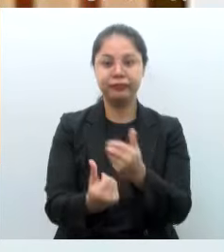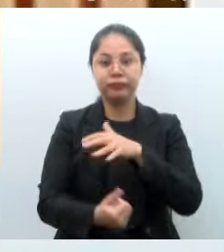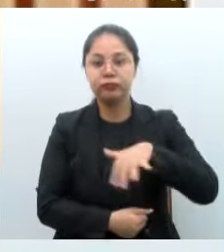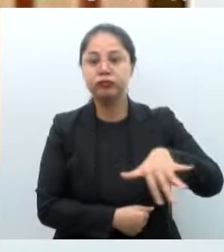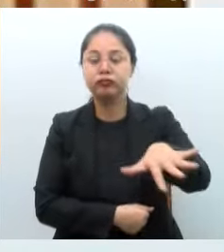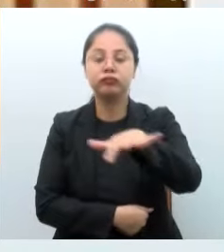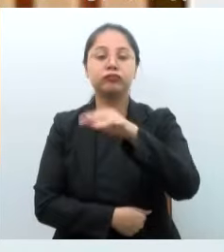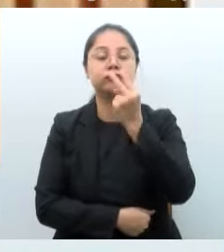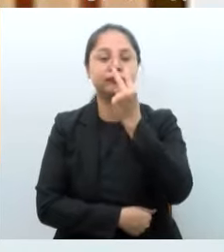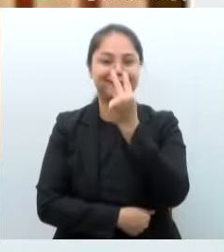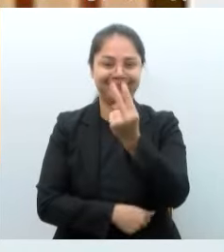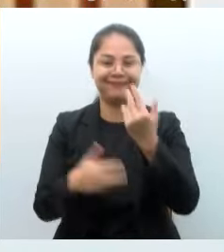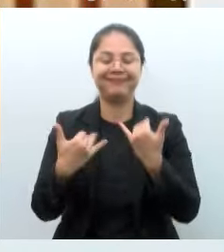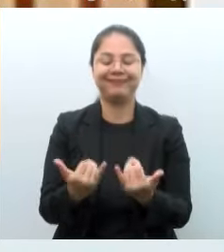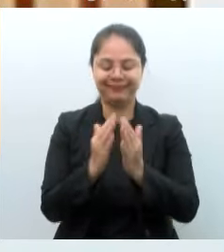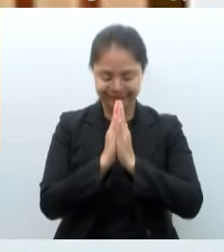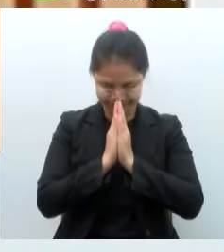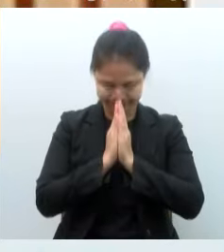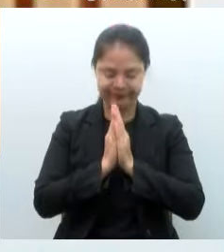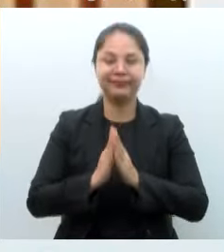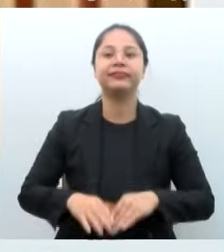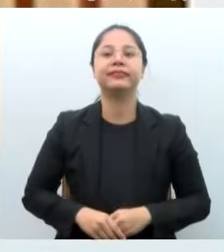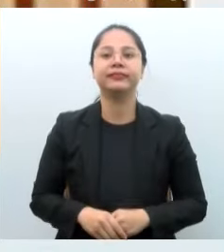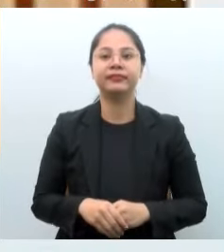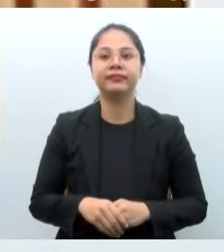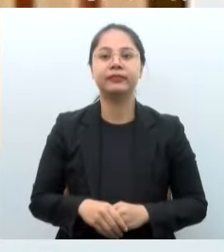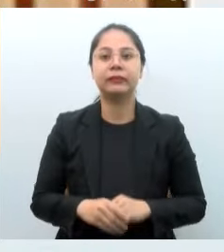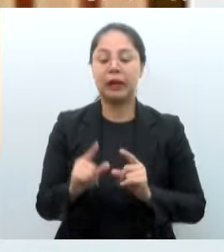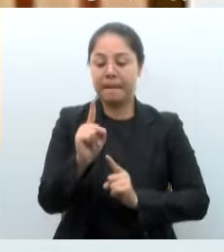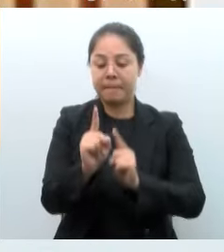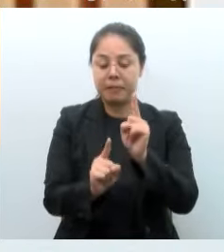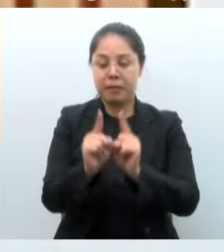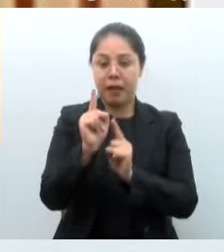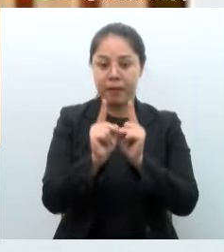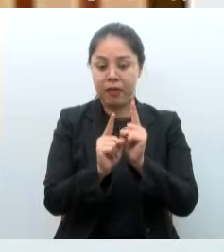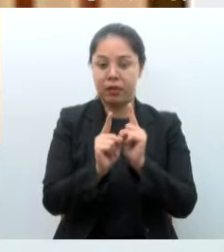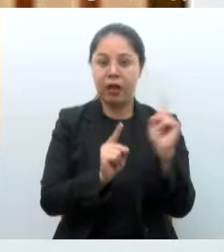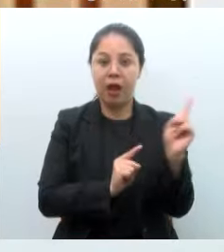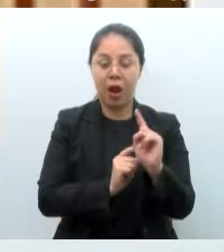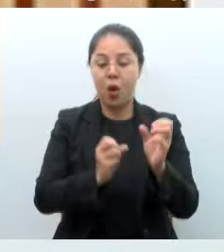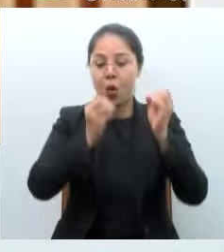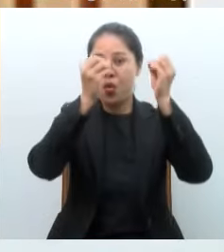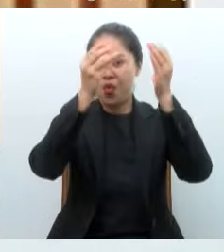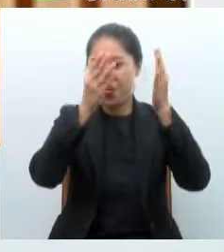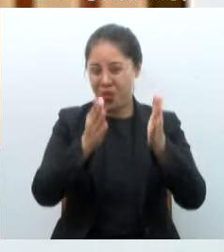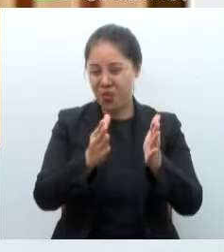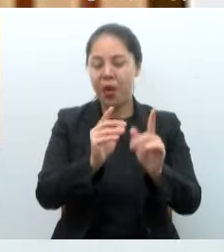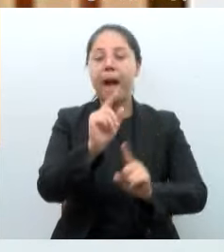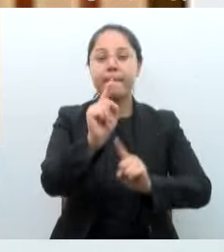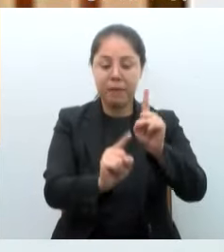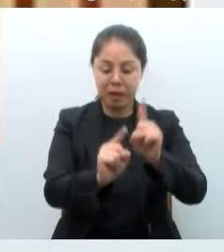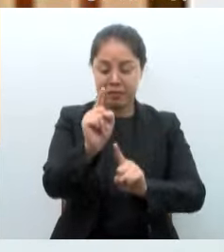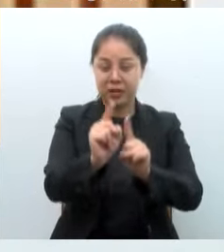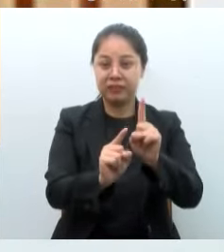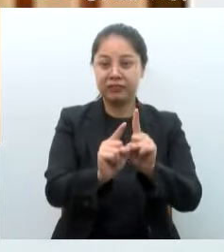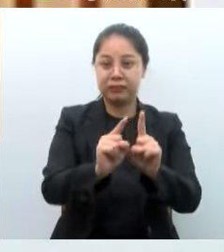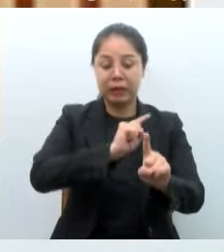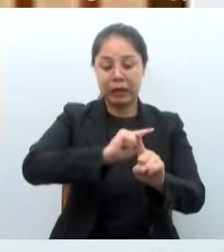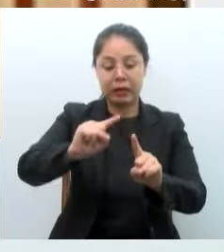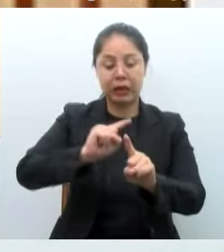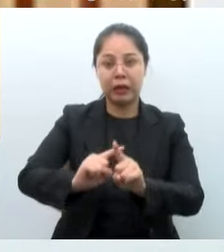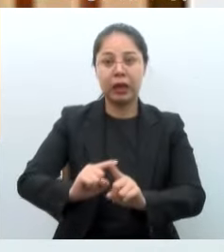ครับในส่วนของการลดภาระการประเมินของคุณครูเนี่ยขอนำเรียนว่าจากนโยบ